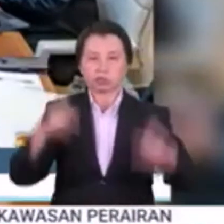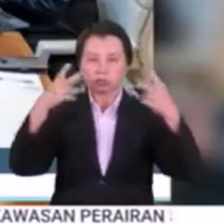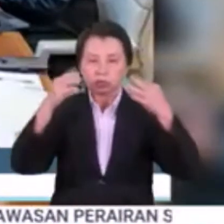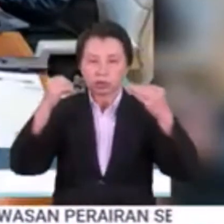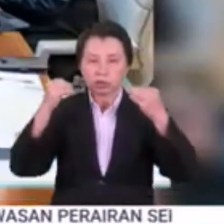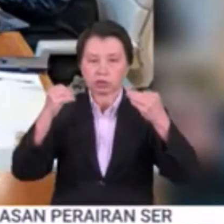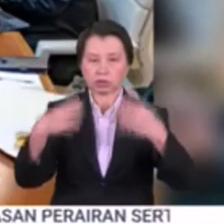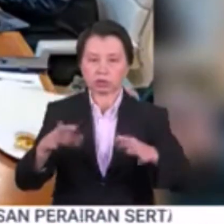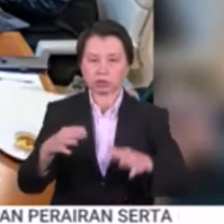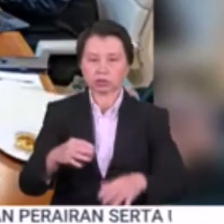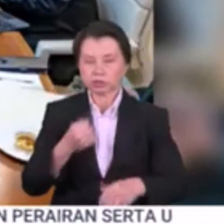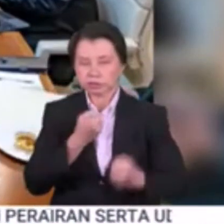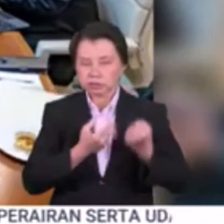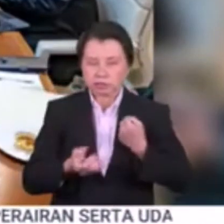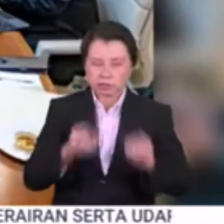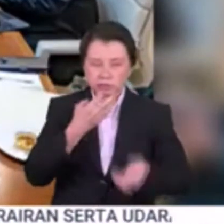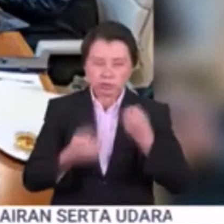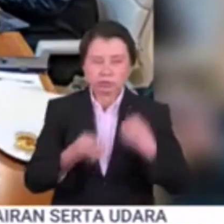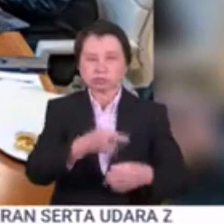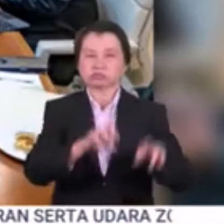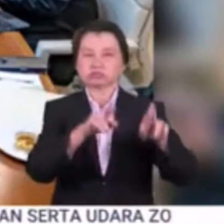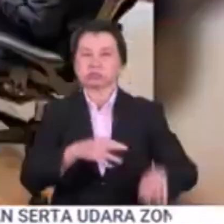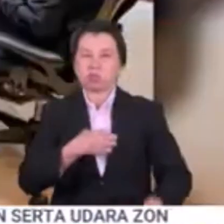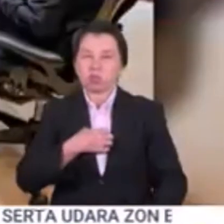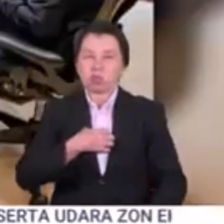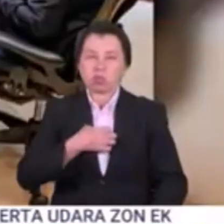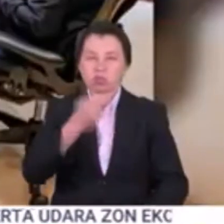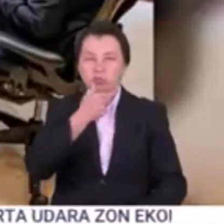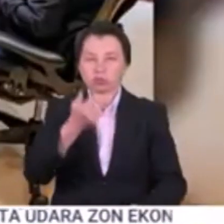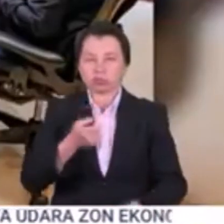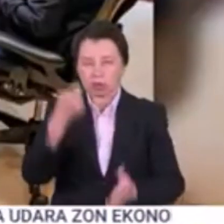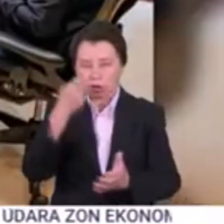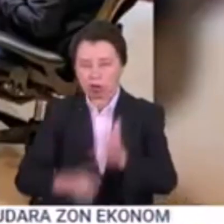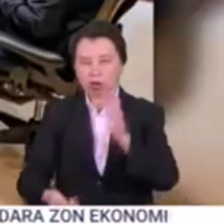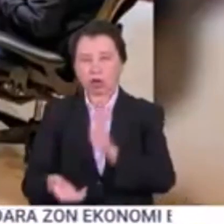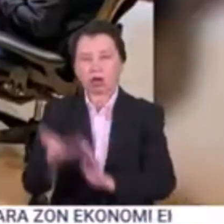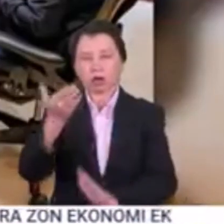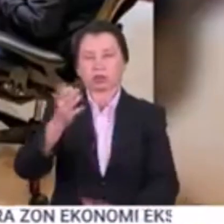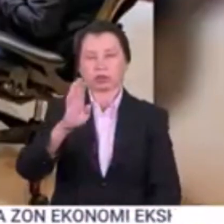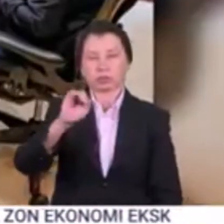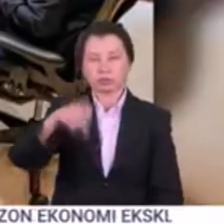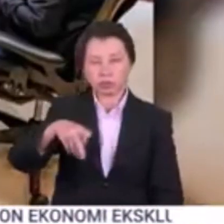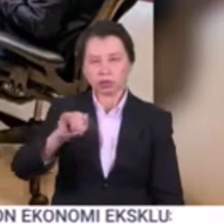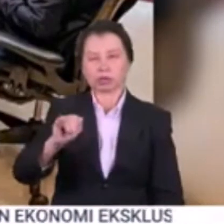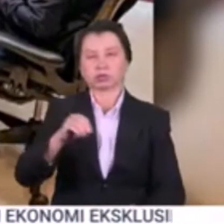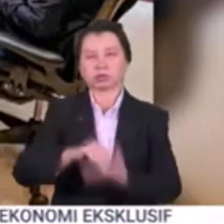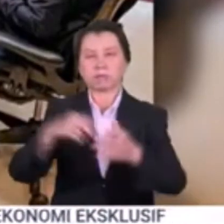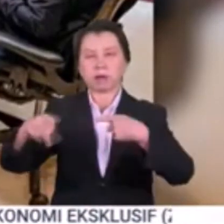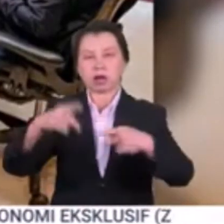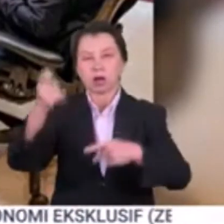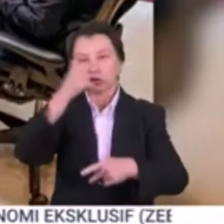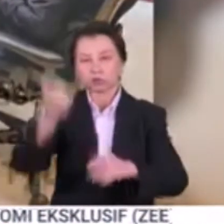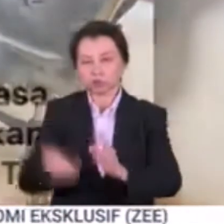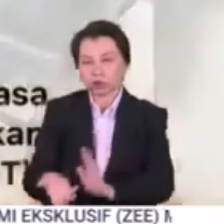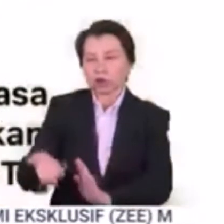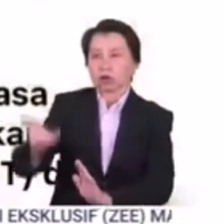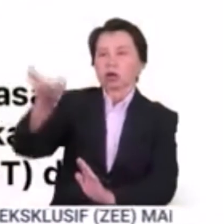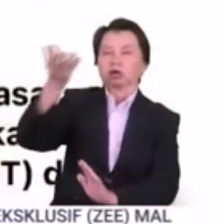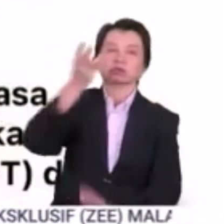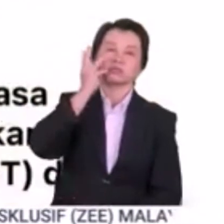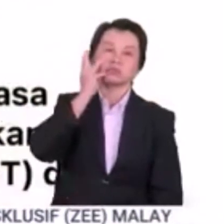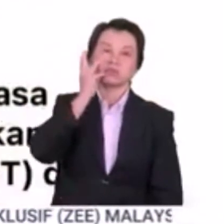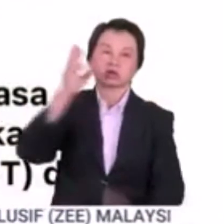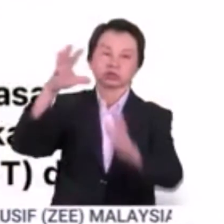mendengar segala keluh kesah yang dibangkitkan rakyat ekoran kenaikan harga BPI di pasaran ekoran kenaikan harga